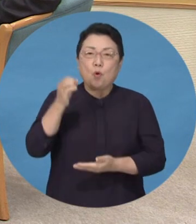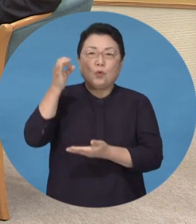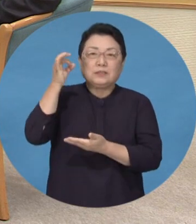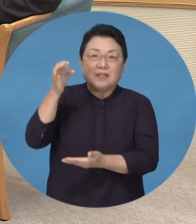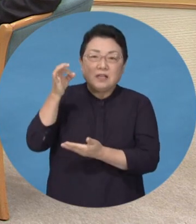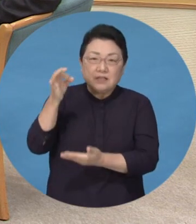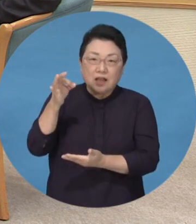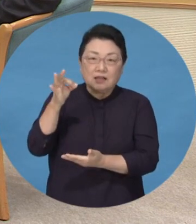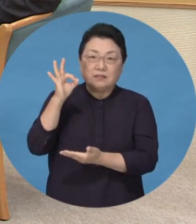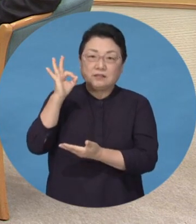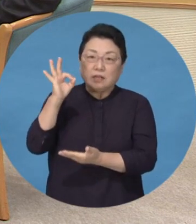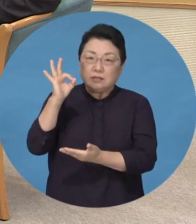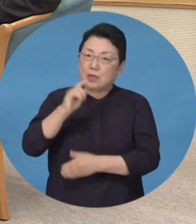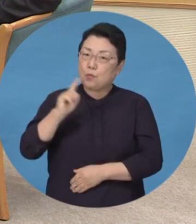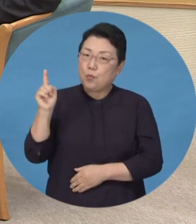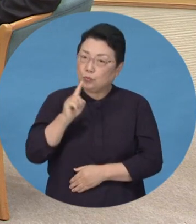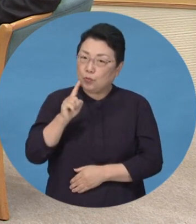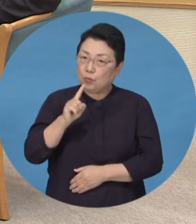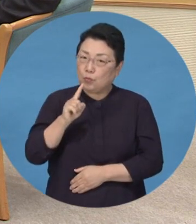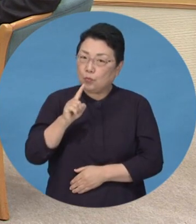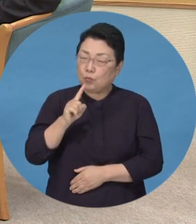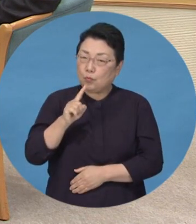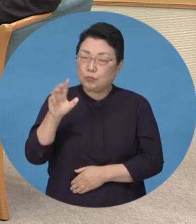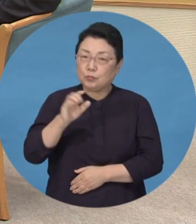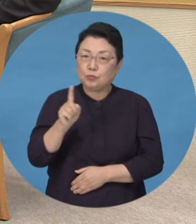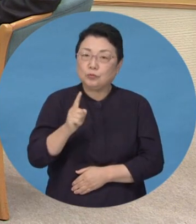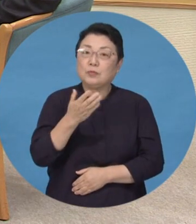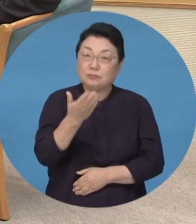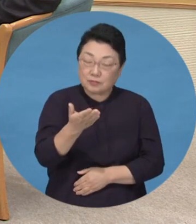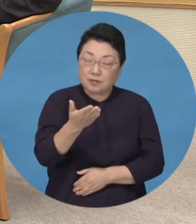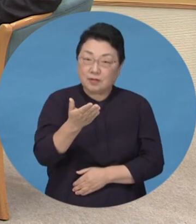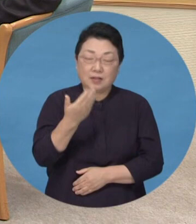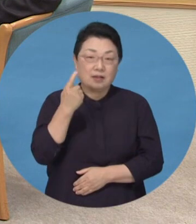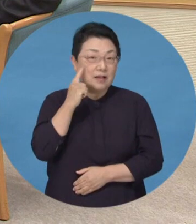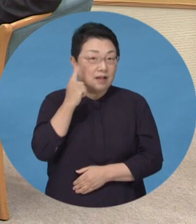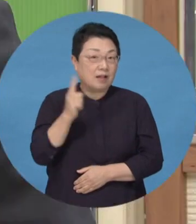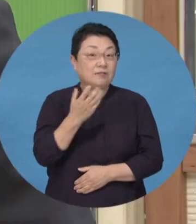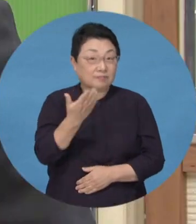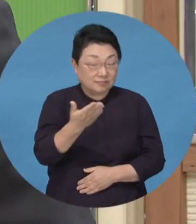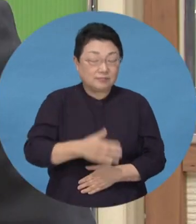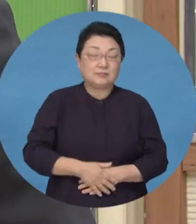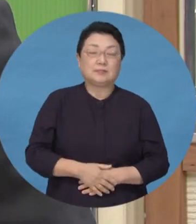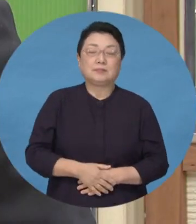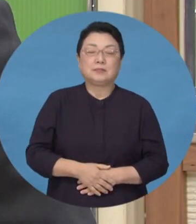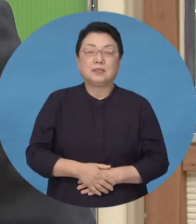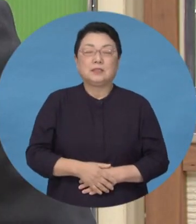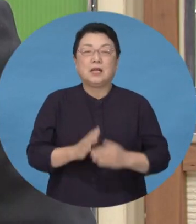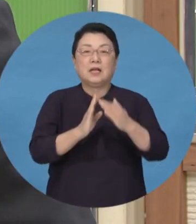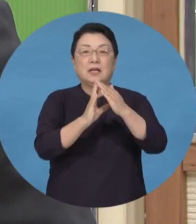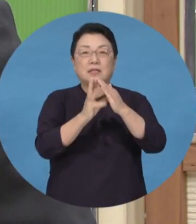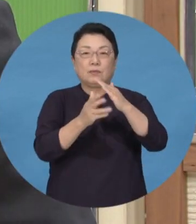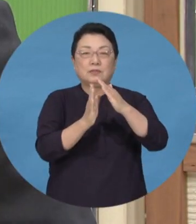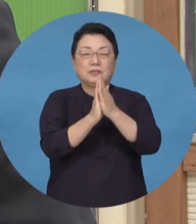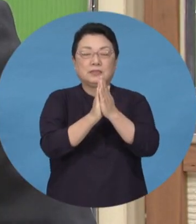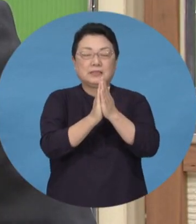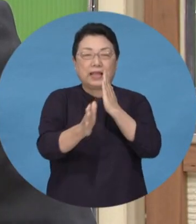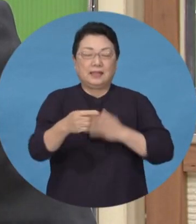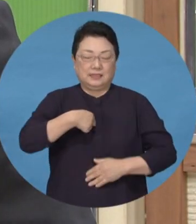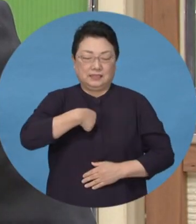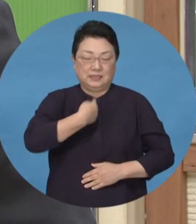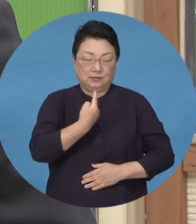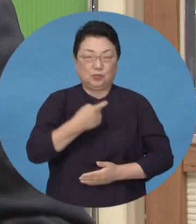をどう確保するのかこれについてはどのように考えたいています山梨県だけではですねあの自主